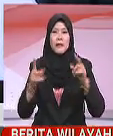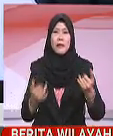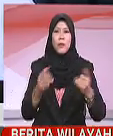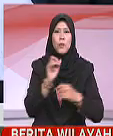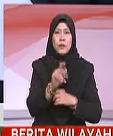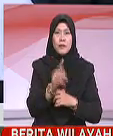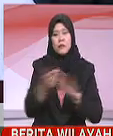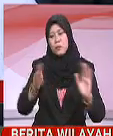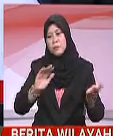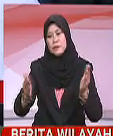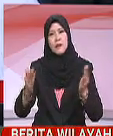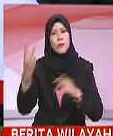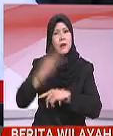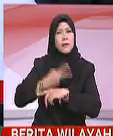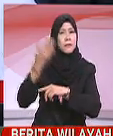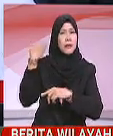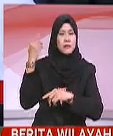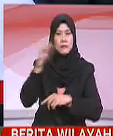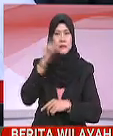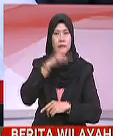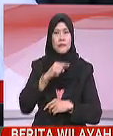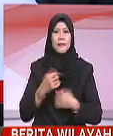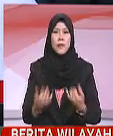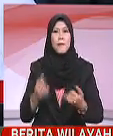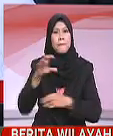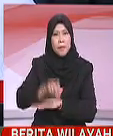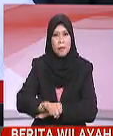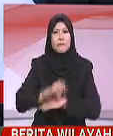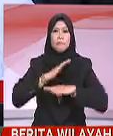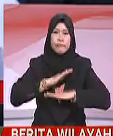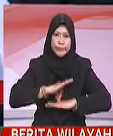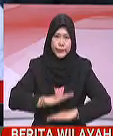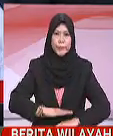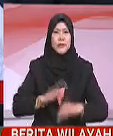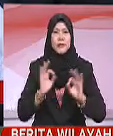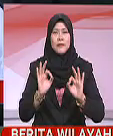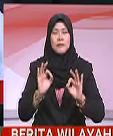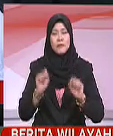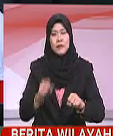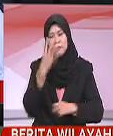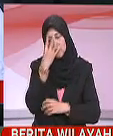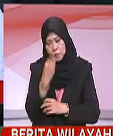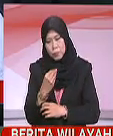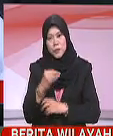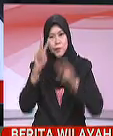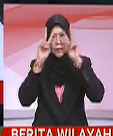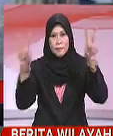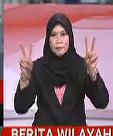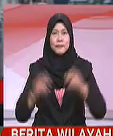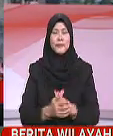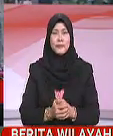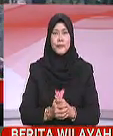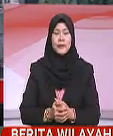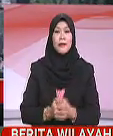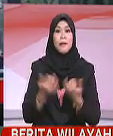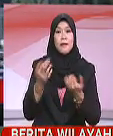okey lah bandingkan dengan dua hari dulu lah. Kira malam tadi ada lega sikit lah. Lega sikit lah. Dapat je tidur dengan tenang lah. Kru